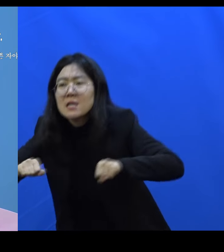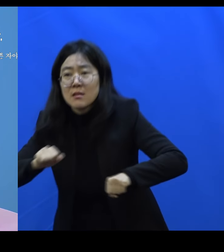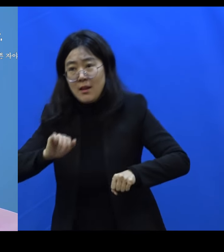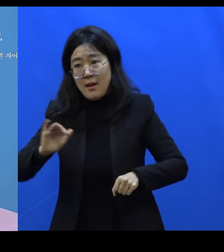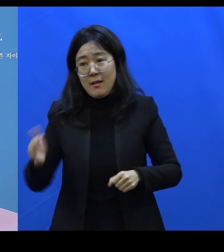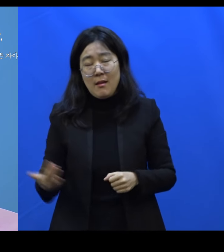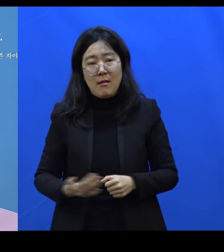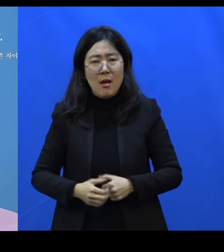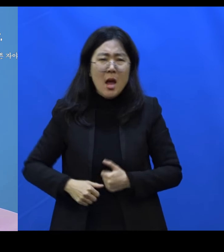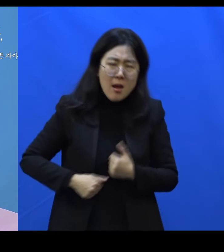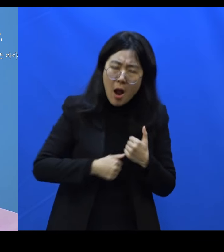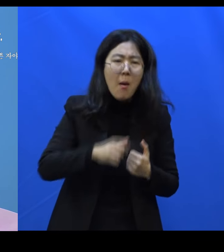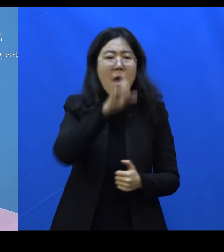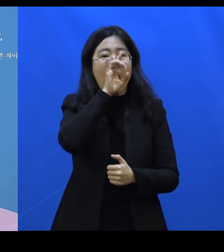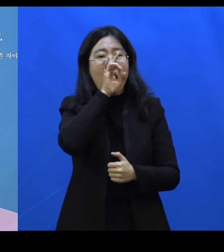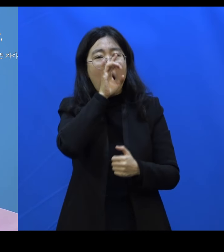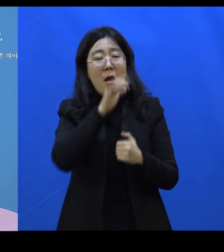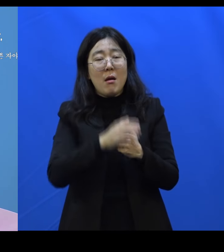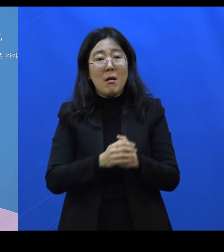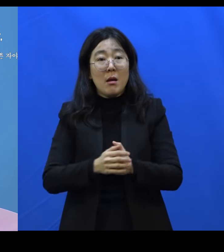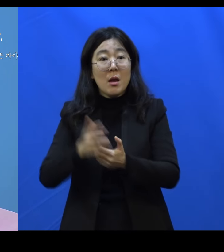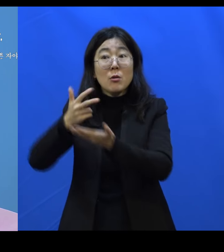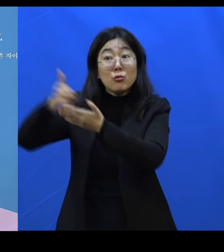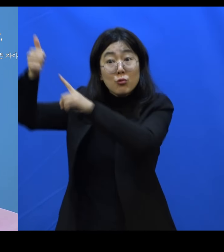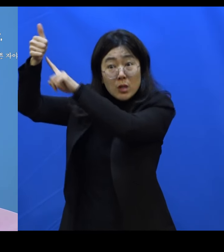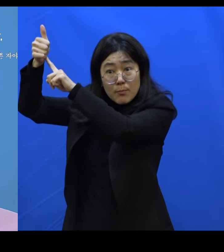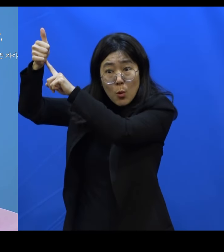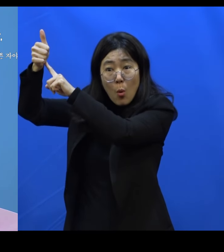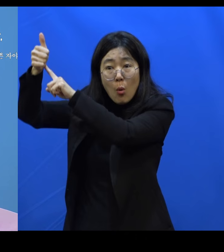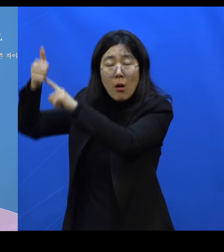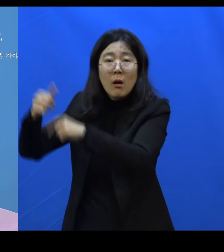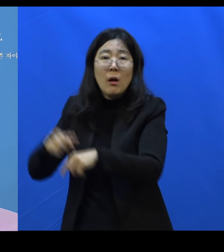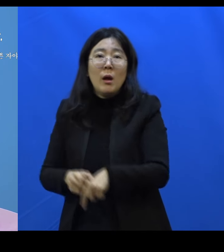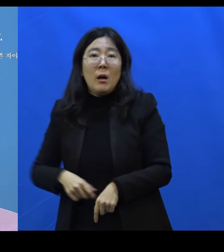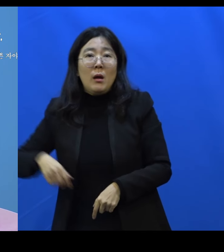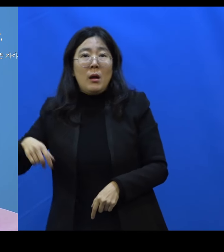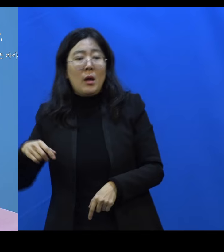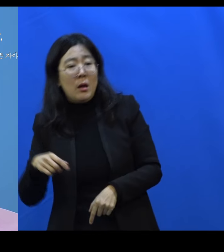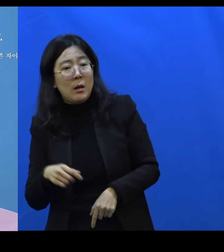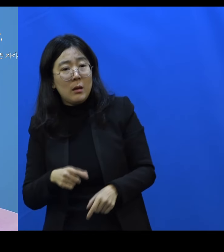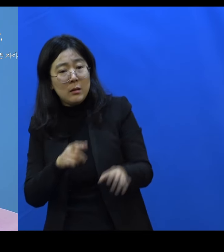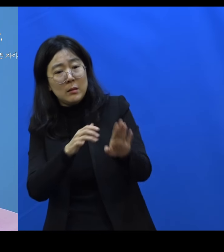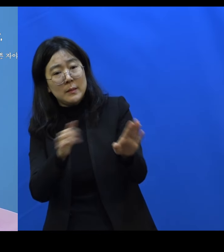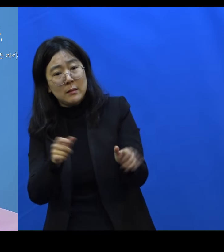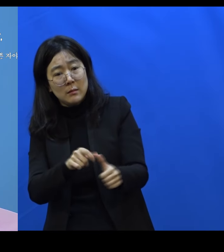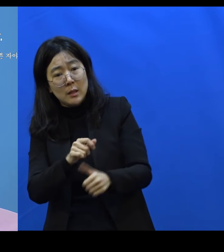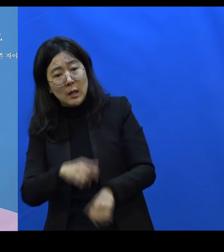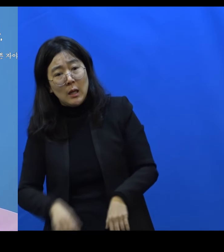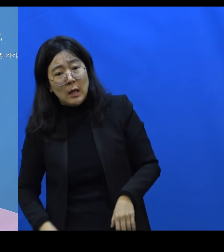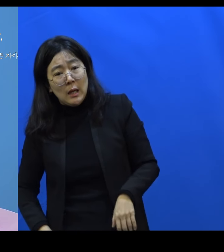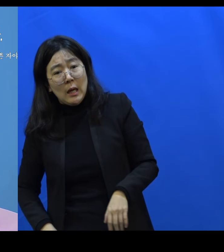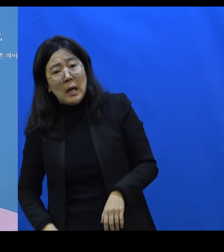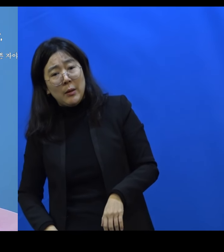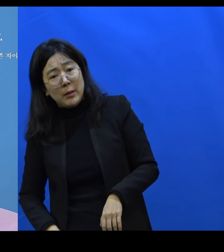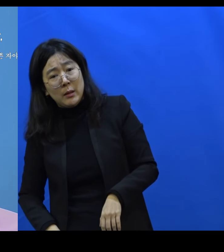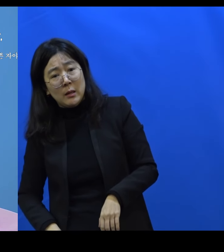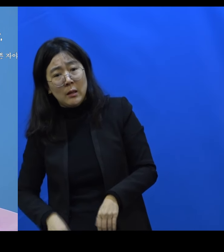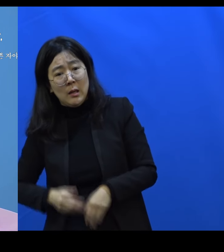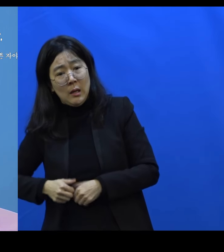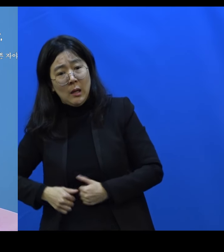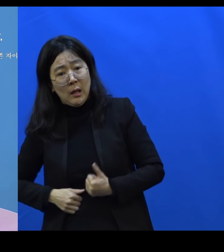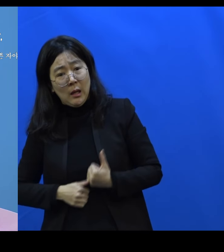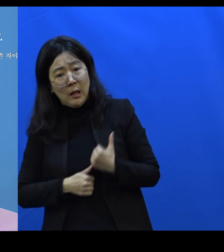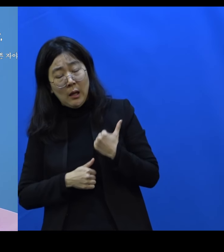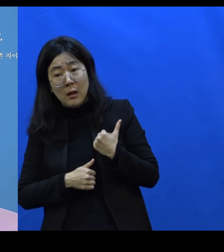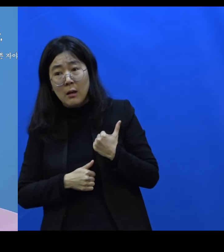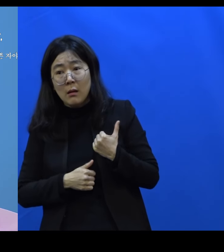누구도 막을 수 없는 하늘에서 땅을 향해 달려오신 거죠. 멈춤이 없이, 거침없이. 그리고 주님은 지금도